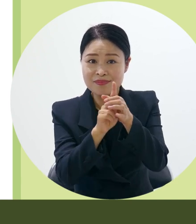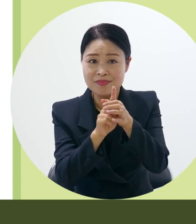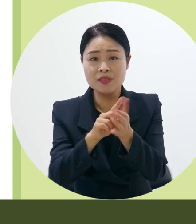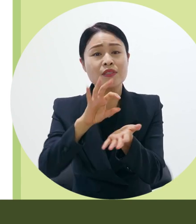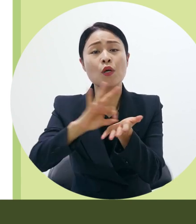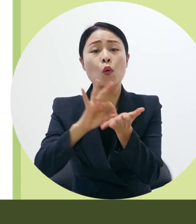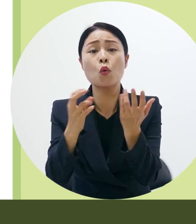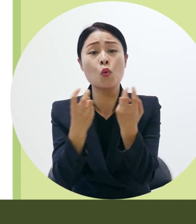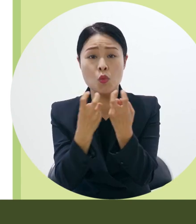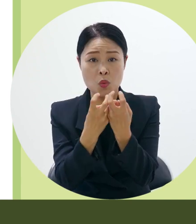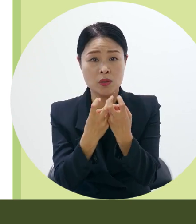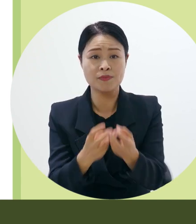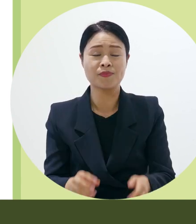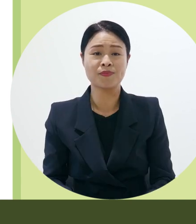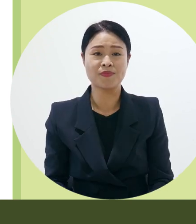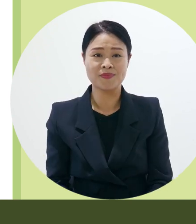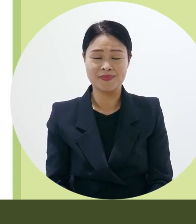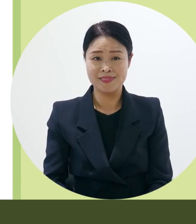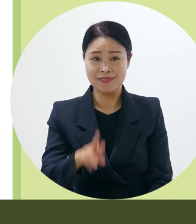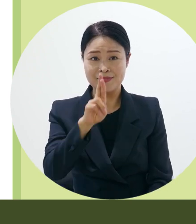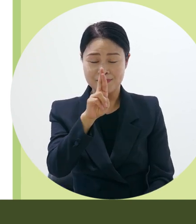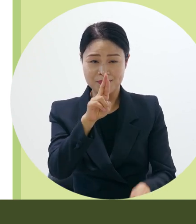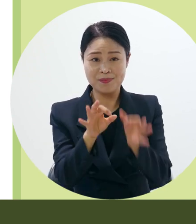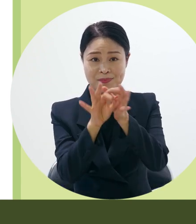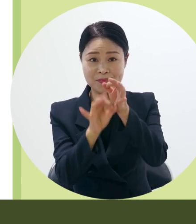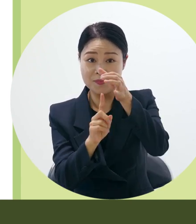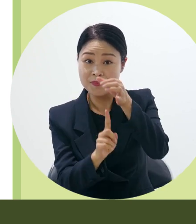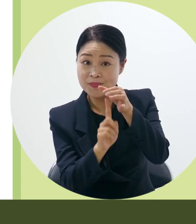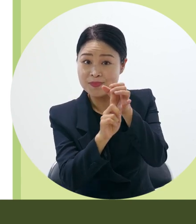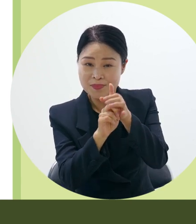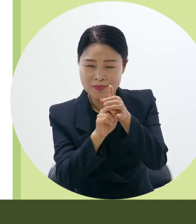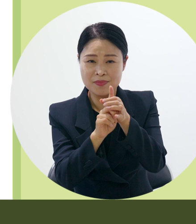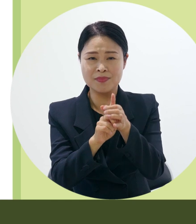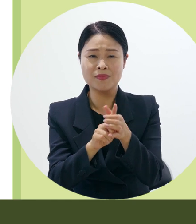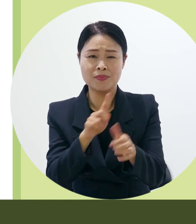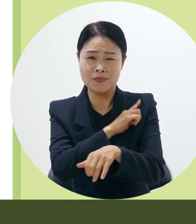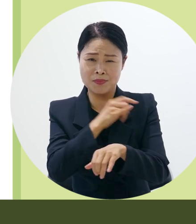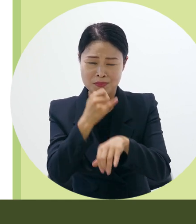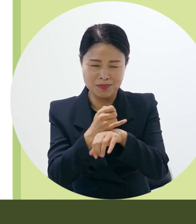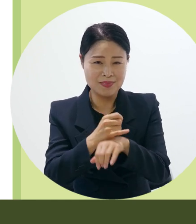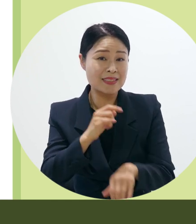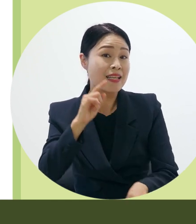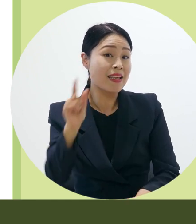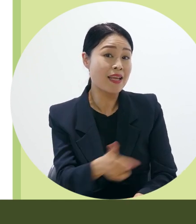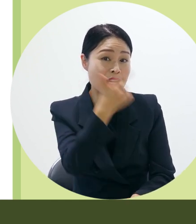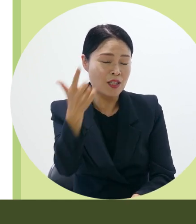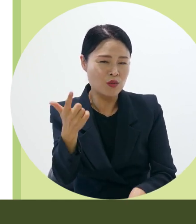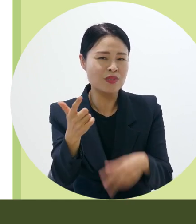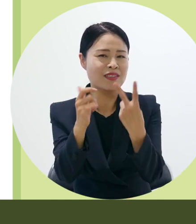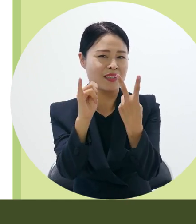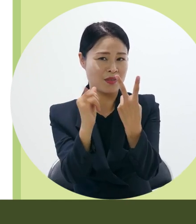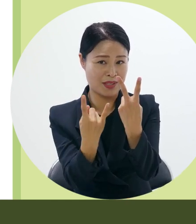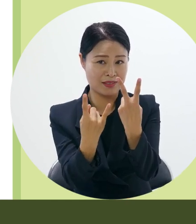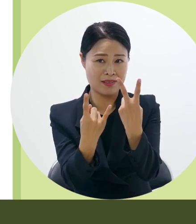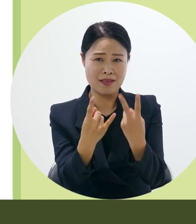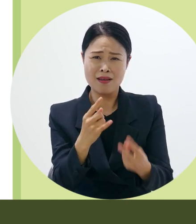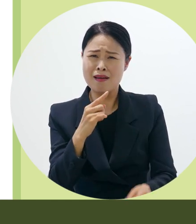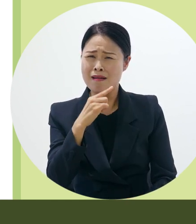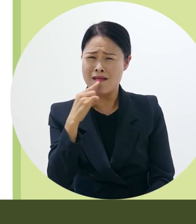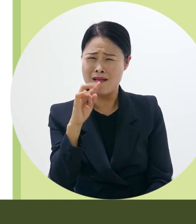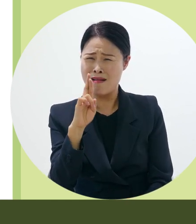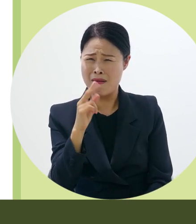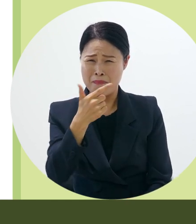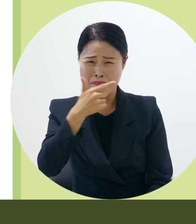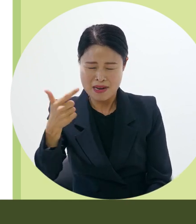탐폰은 어떻게 사용합니까? 탐폰은 최저 1일 2회씩 사용하고 양이 많을